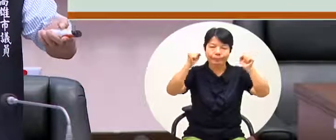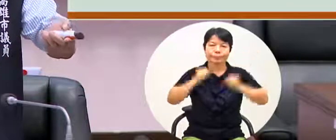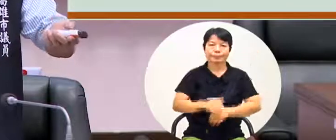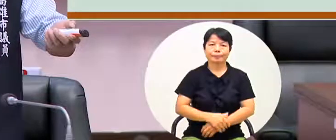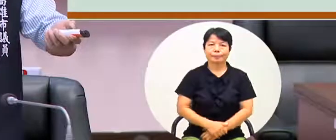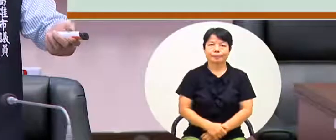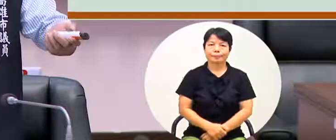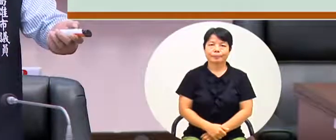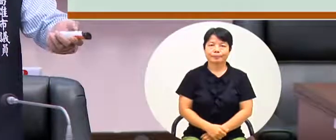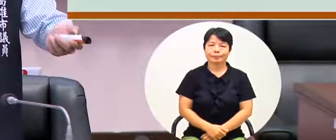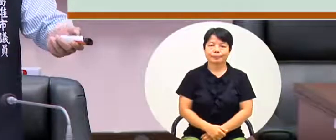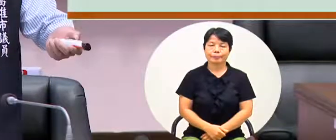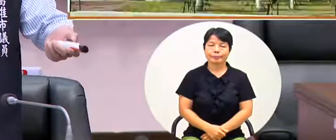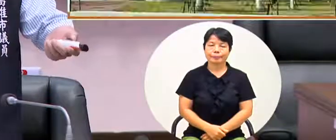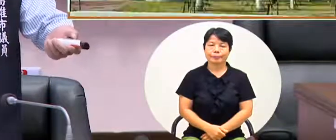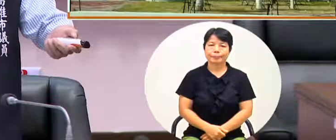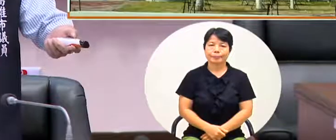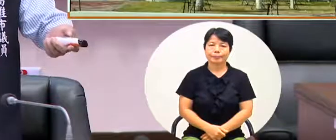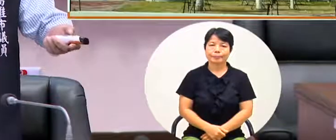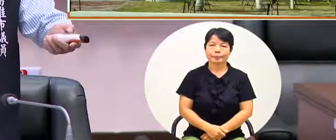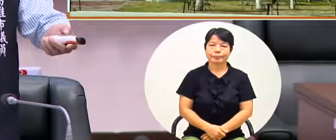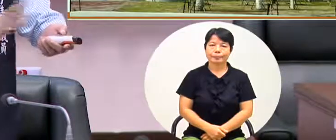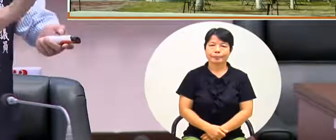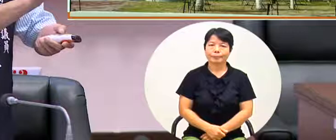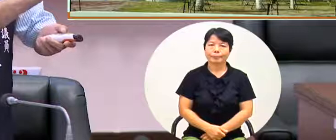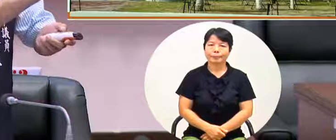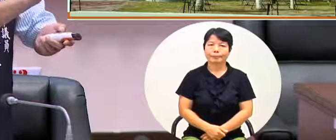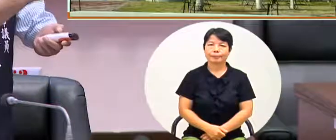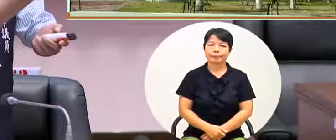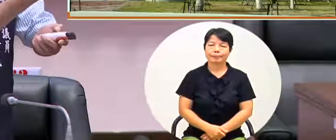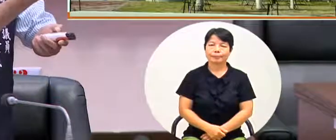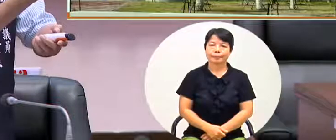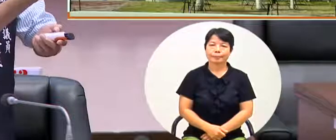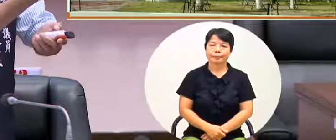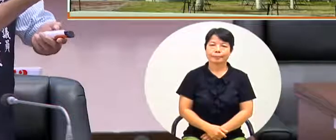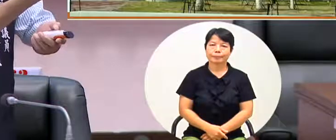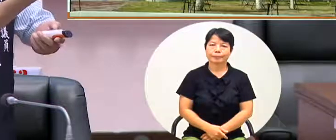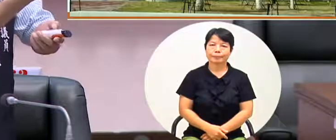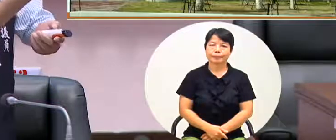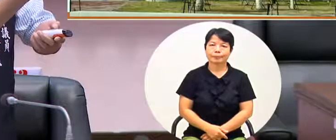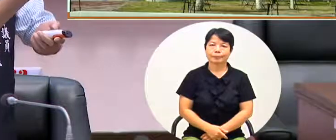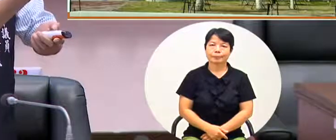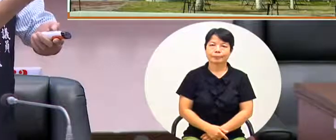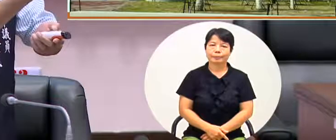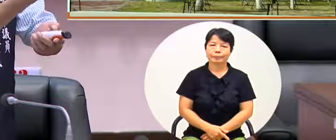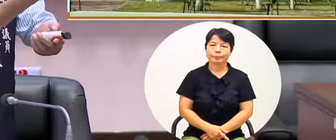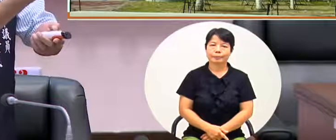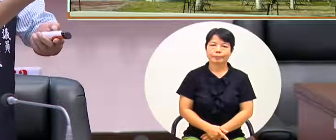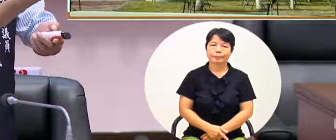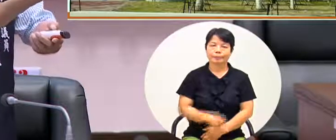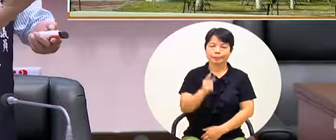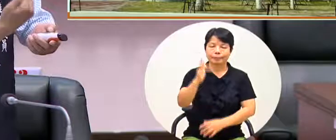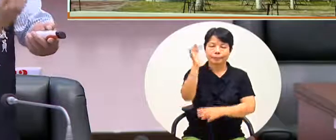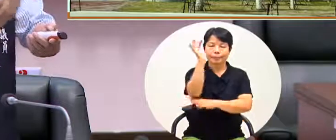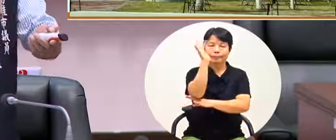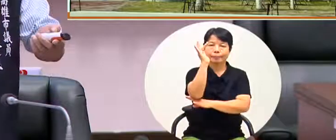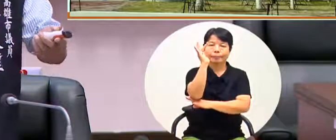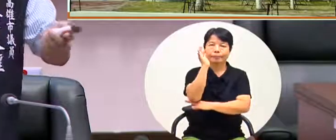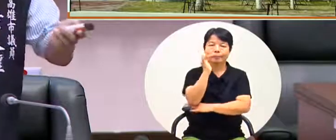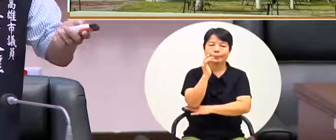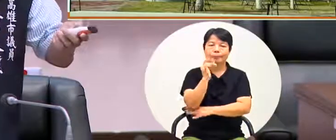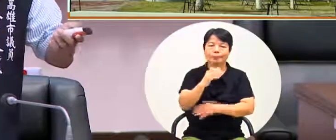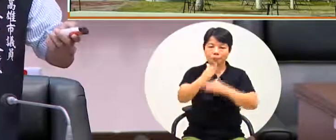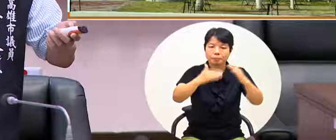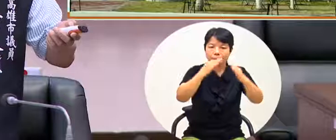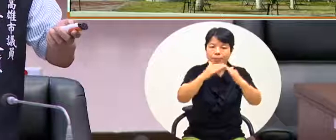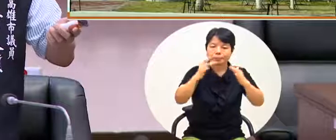的这个部分当中无看到这个，哦，就是讲，伊这树啊，校舍出来树啊边啊，遮个